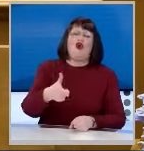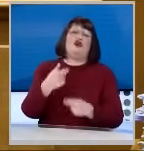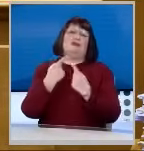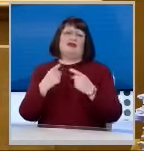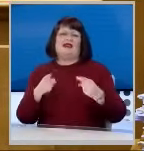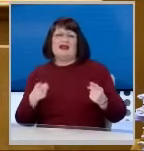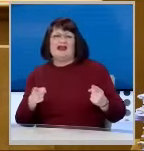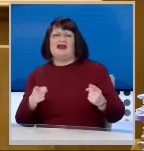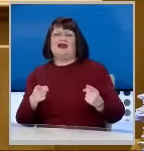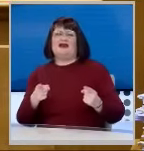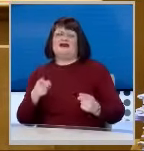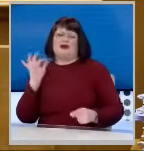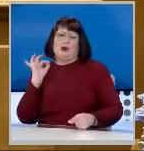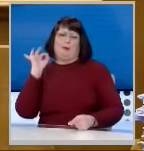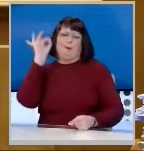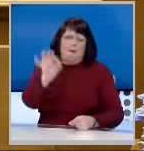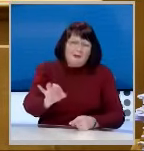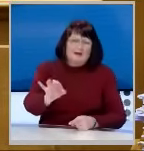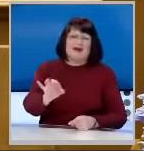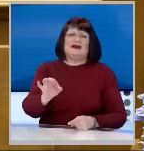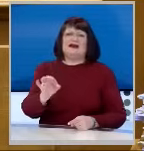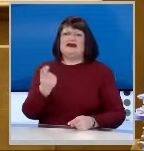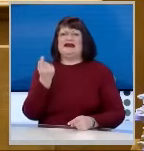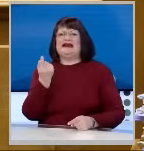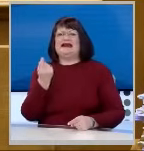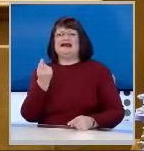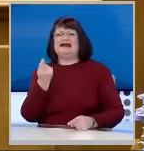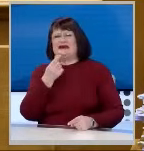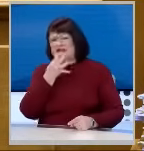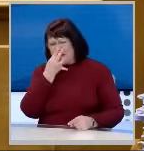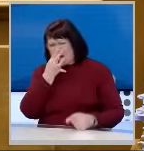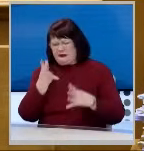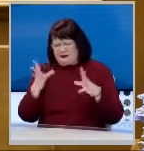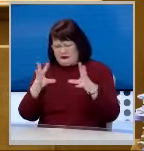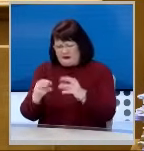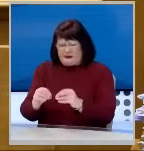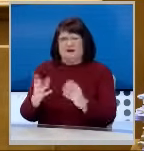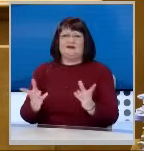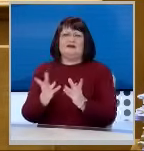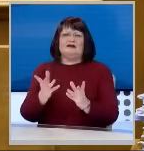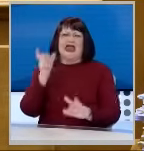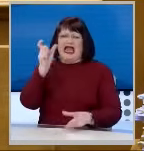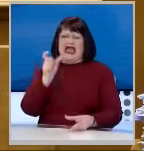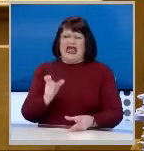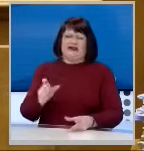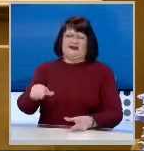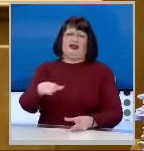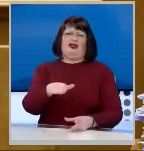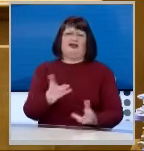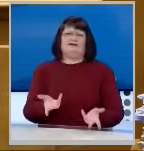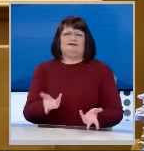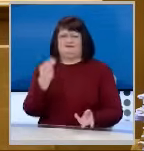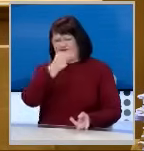βάλατε πόντο μπαγιάτικα όλες αυτές οι φράσεις πέραν του του ότι